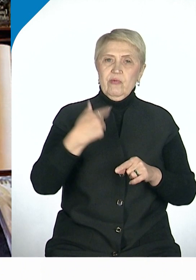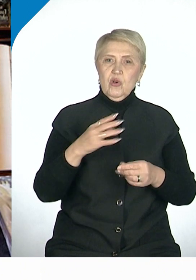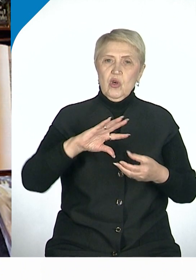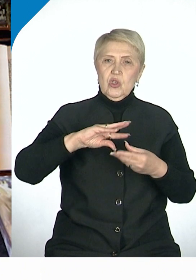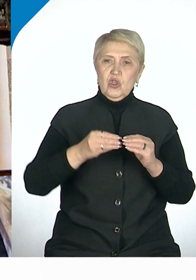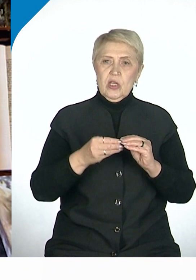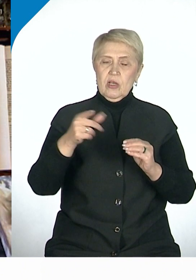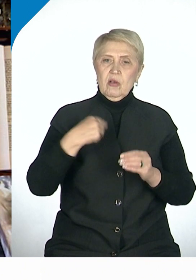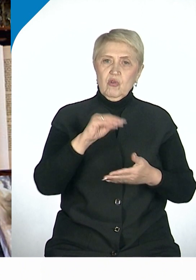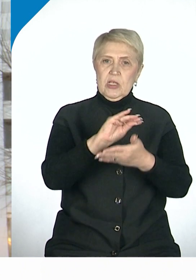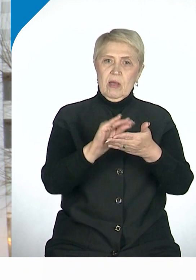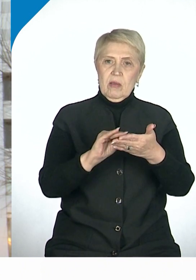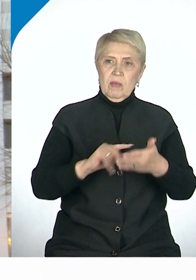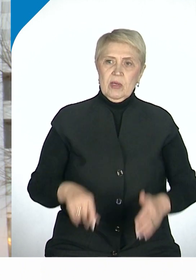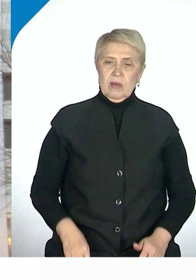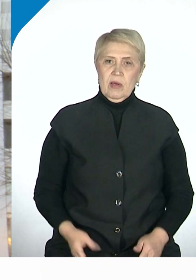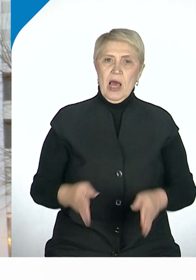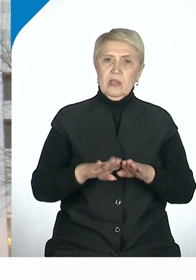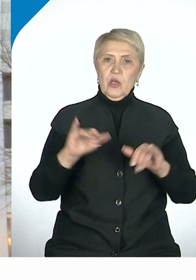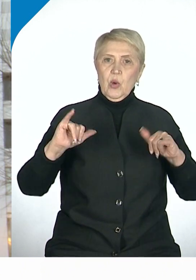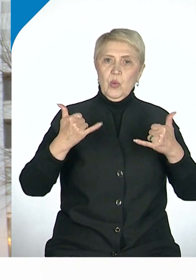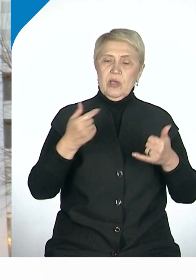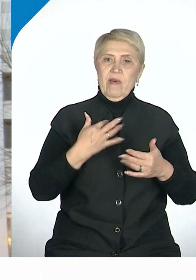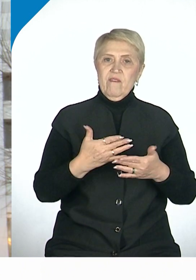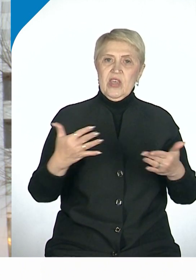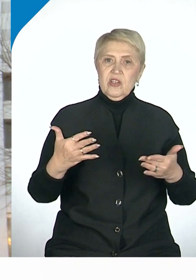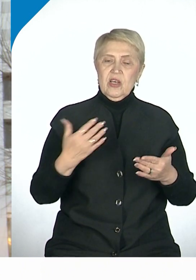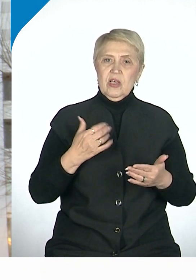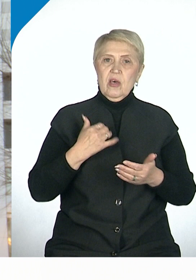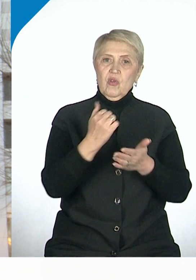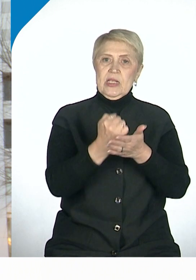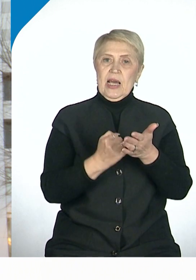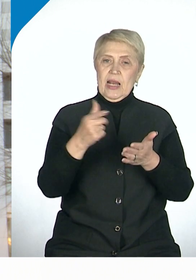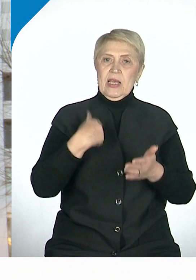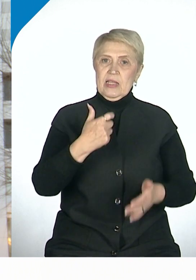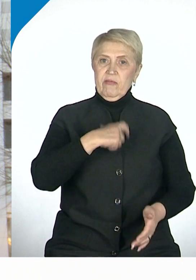выводит каждую букву пером. Вот такие удивительные вещи хранят в себе синагога и